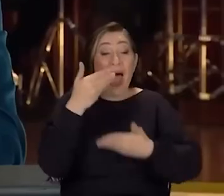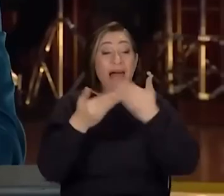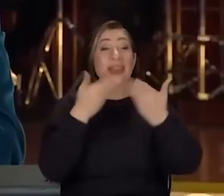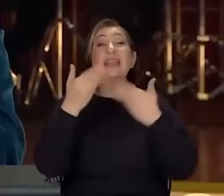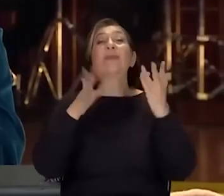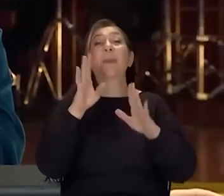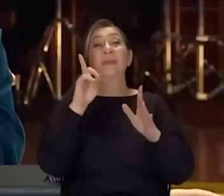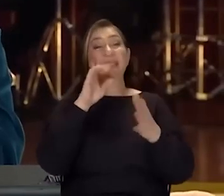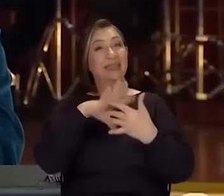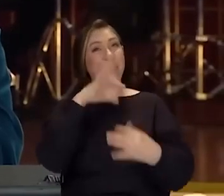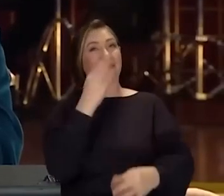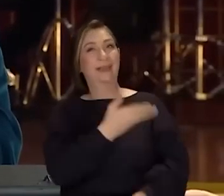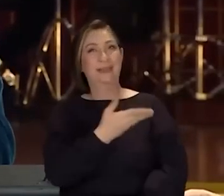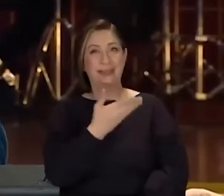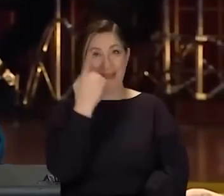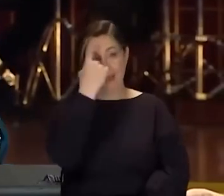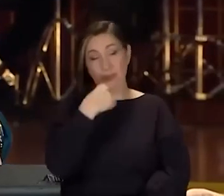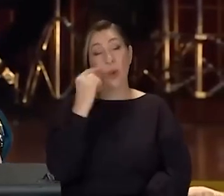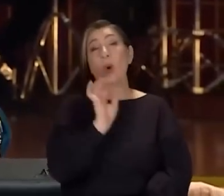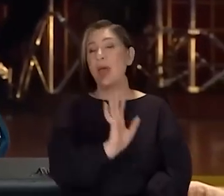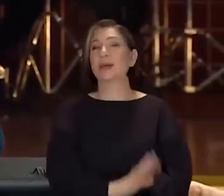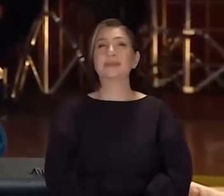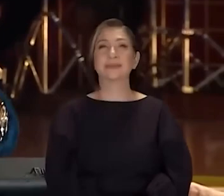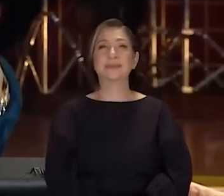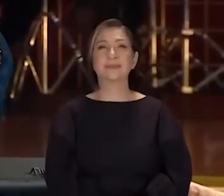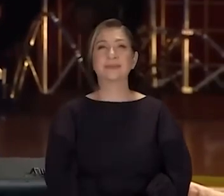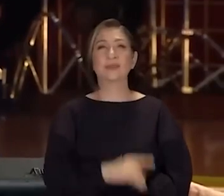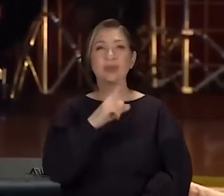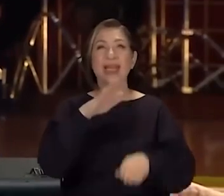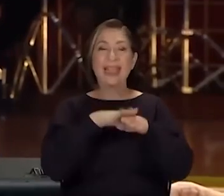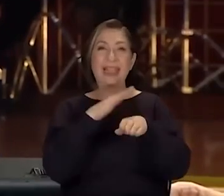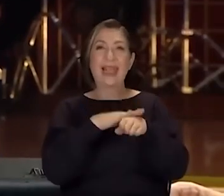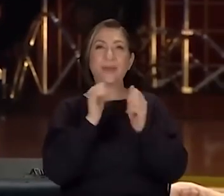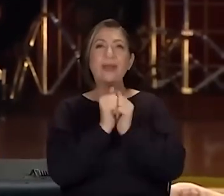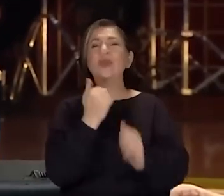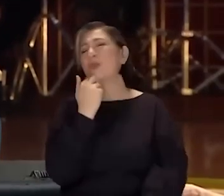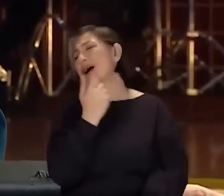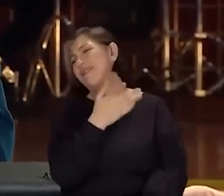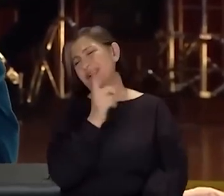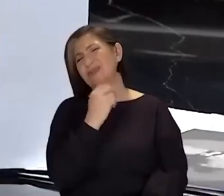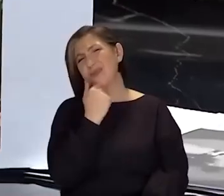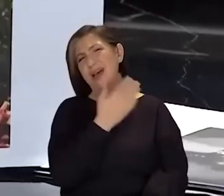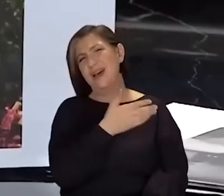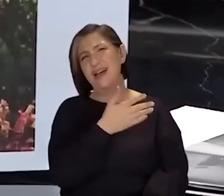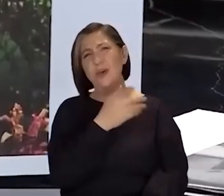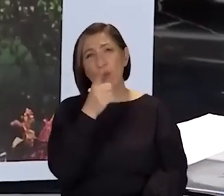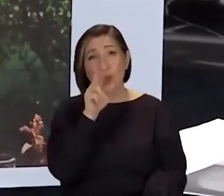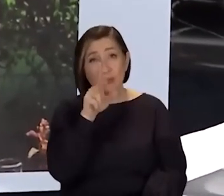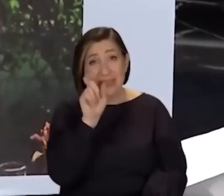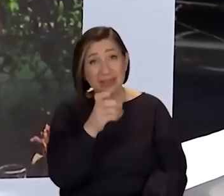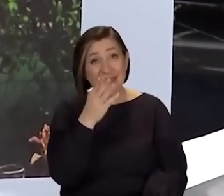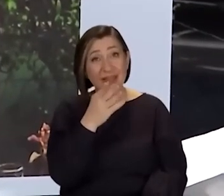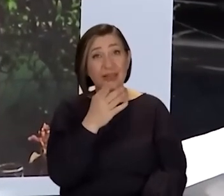etmeyen bir şeyi var. Çok çok özel. Tipi var. Evet. Burada yine kediyle beraber numara ya bunlar. Ha, bu böyle misin hakikaten